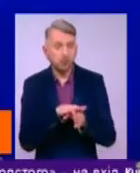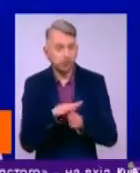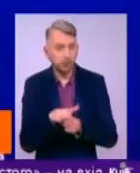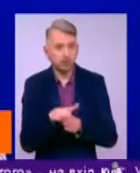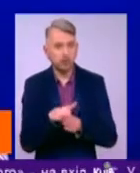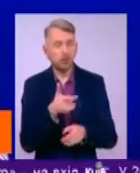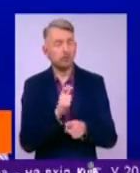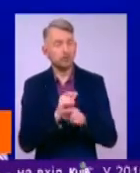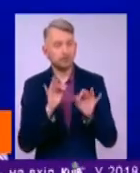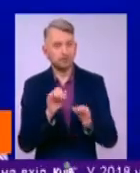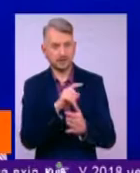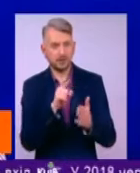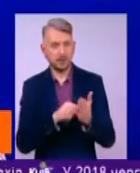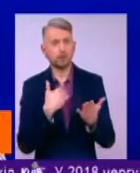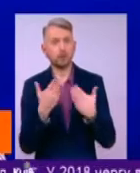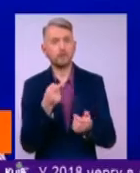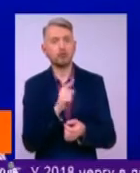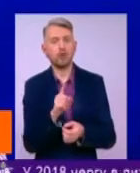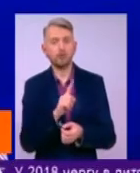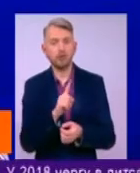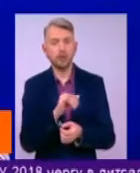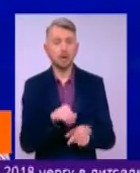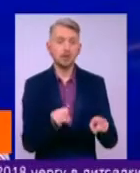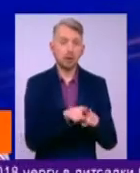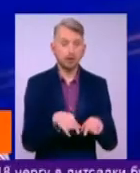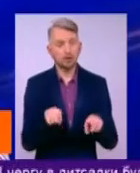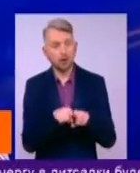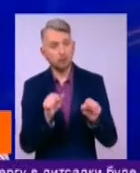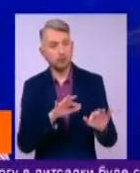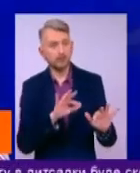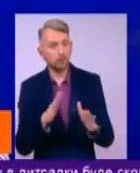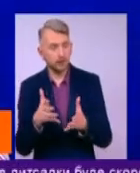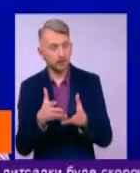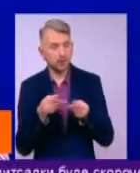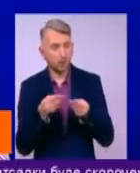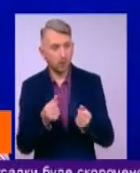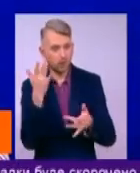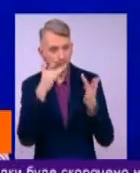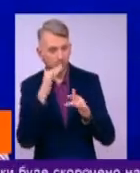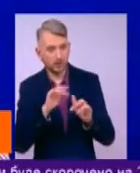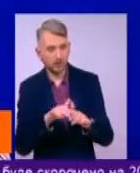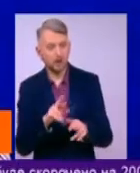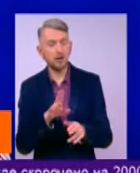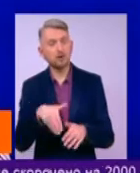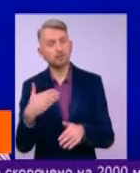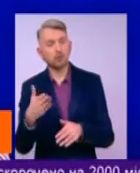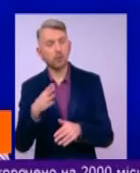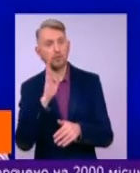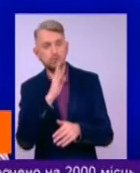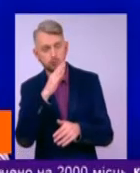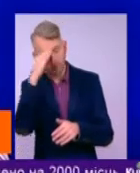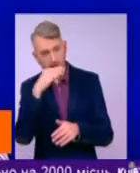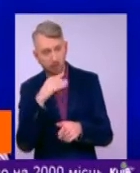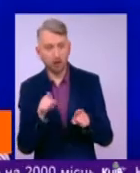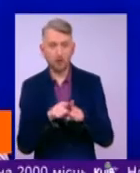дуже слушне запитання стосовно того, що і так можуть відбуватися розпусні дії, як з боку батька, так і з боку матері. Не